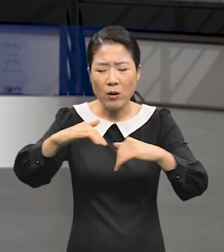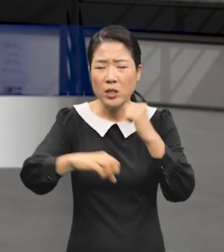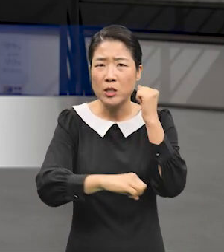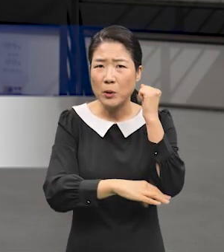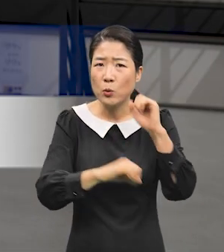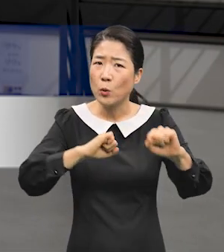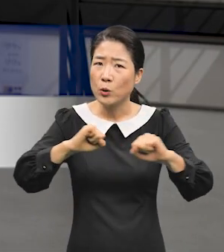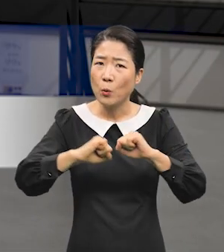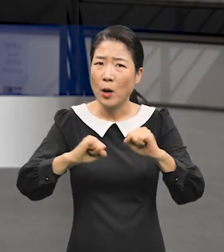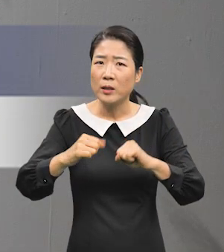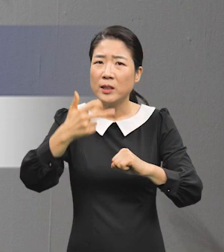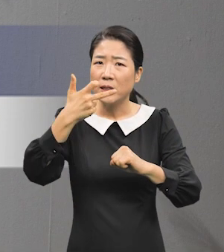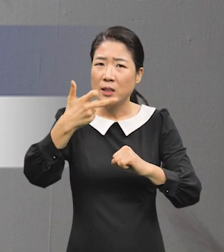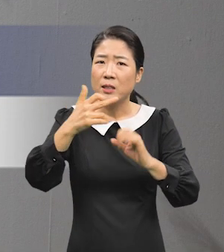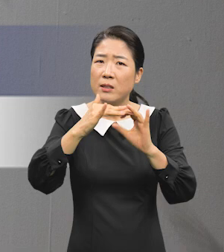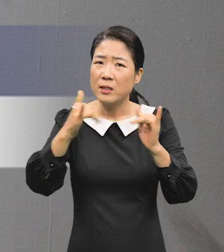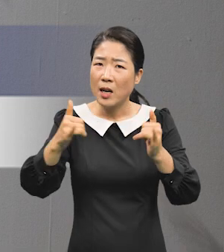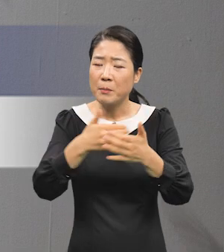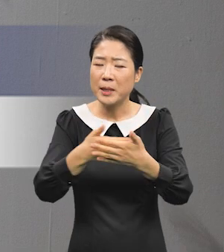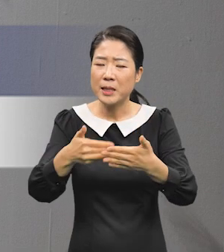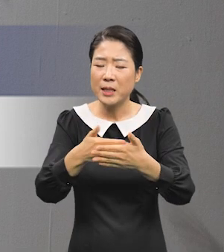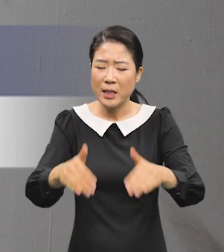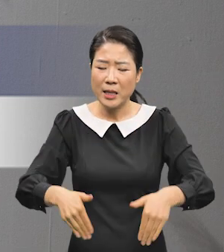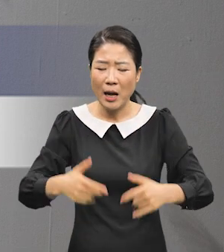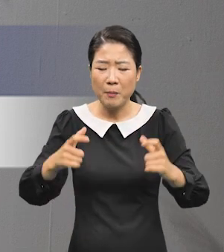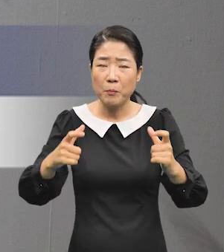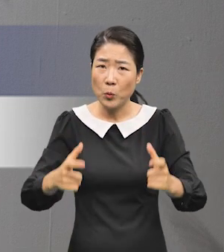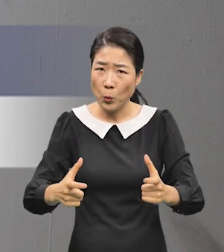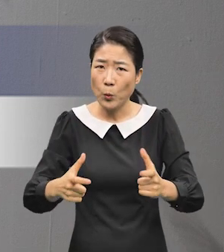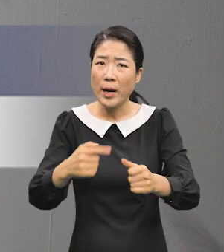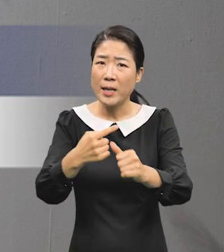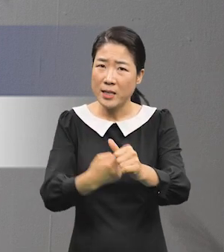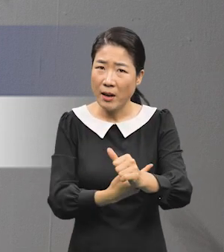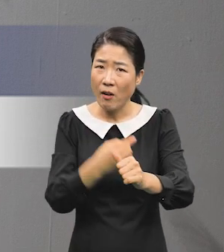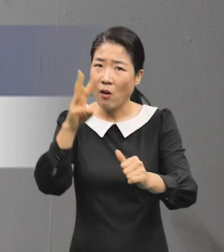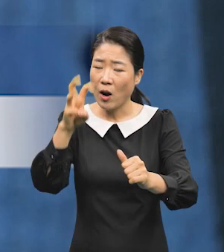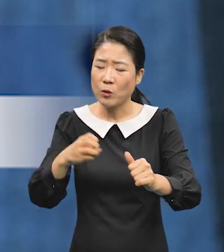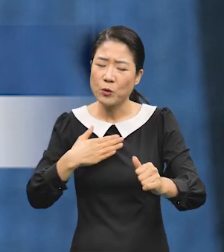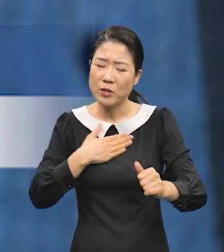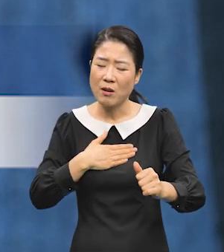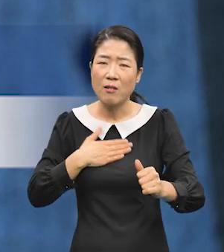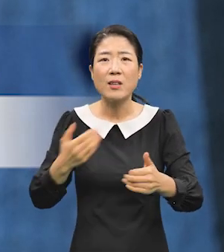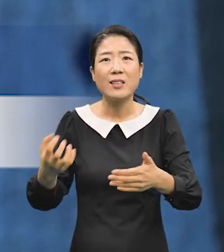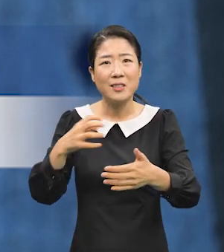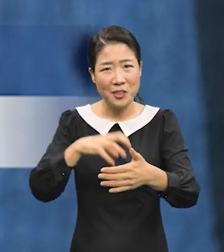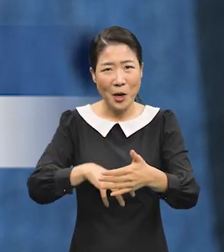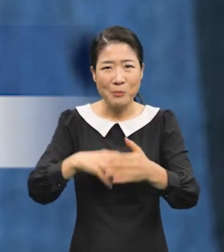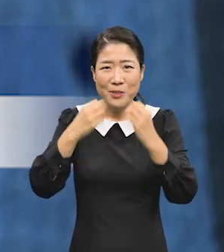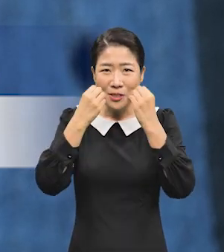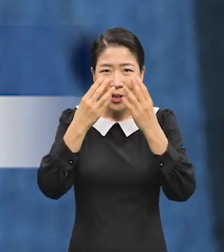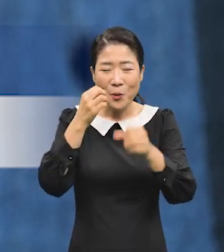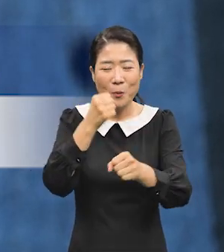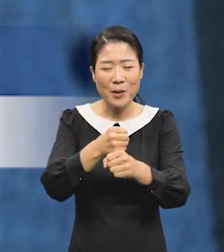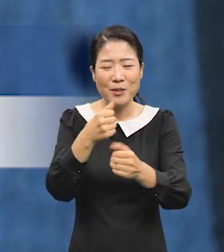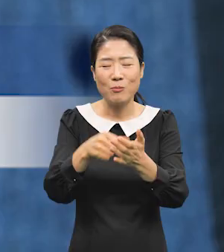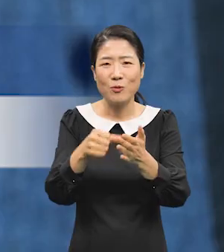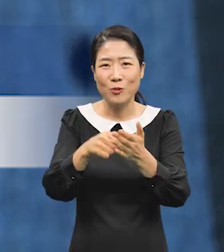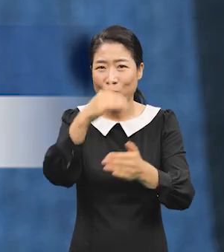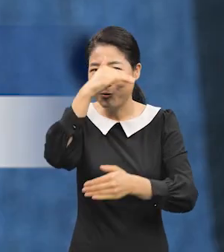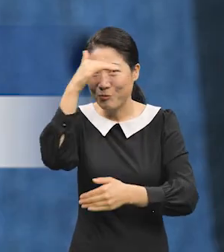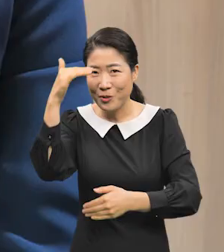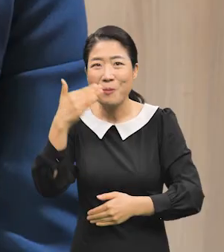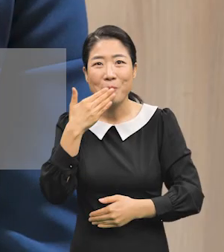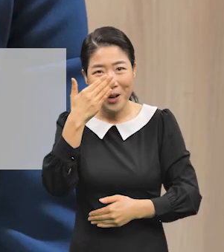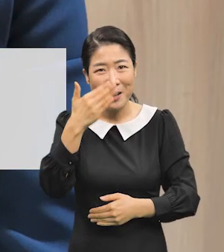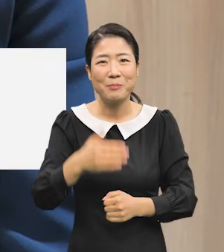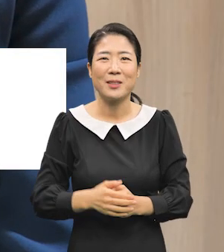기반으로 활동하는 작가 17인이 그려낸 남도의 자연 광주의 정서를 담은 신작들을 만나볼 수